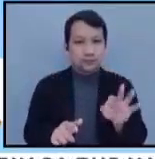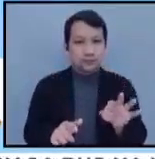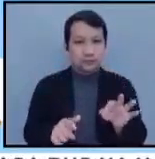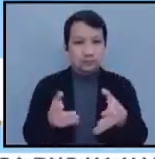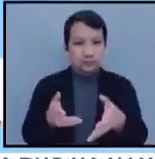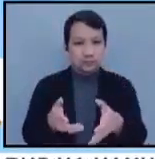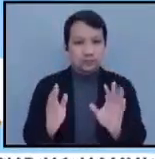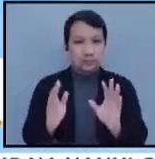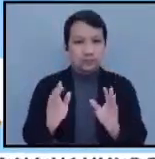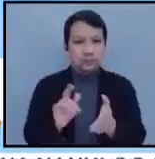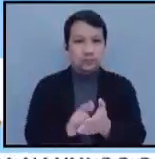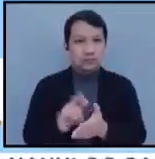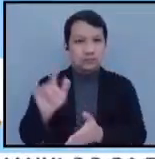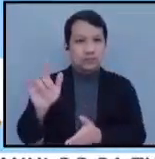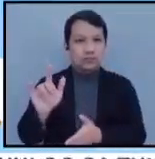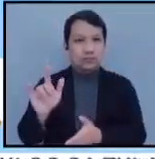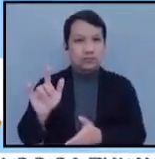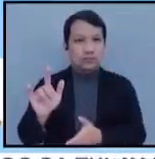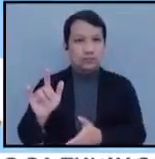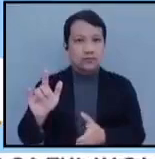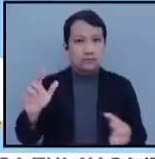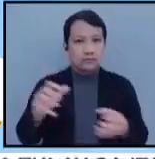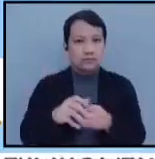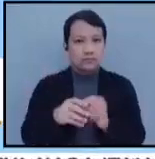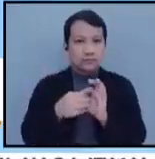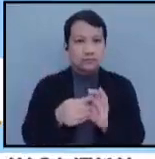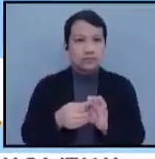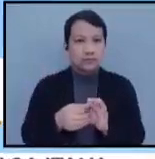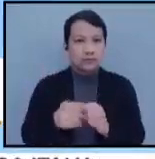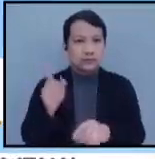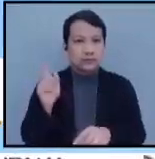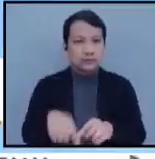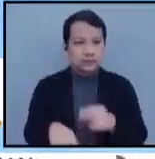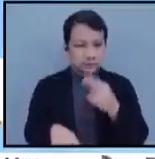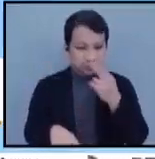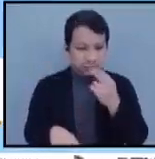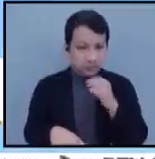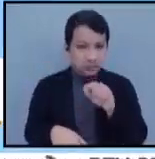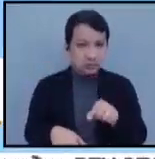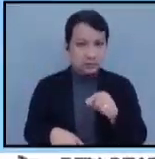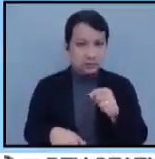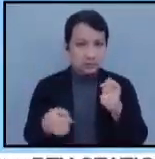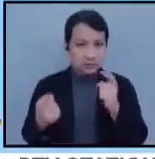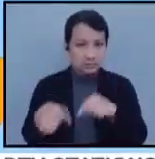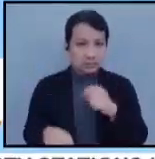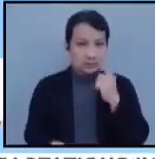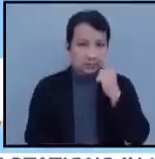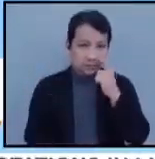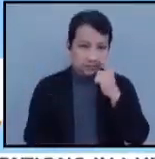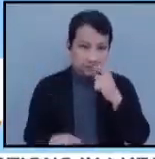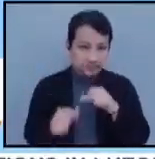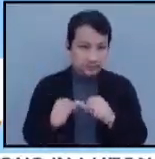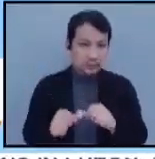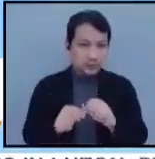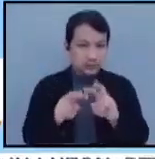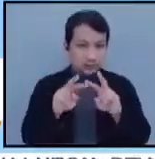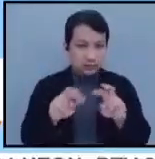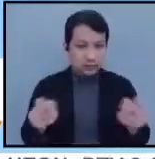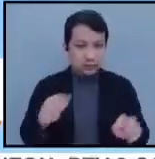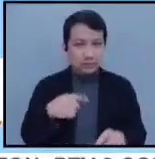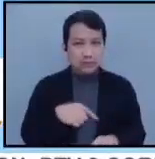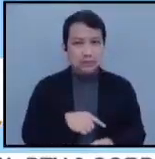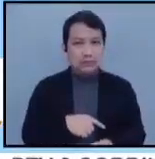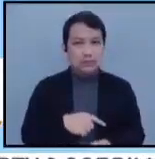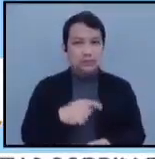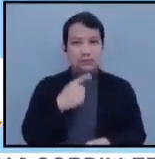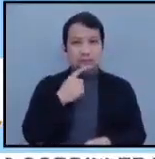makabiyahe matapos ituring ng otoridad na isang bomb joke lamang ang insidente. Patuloy pa ang investigasyon at binubusisi kung nahagip